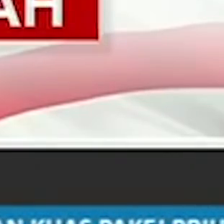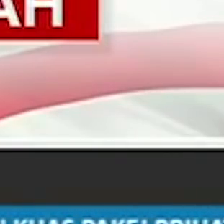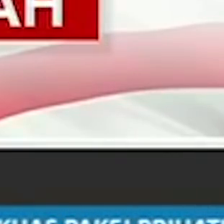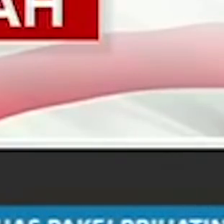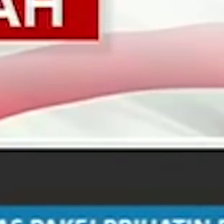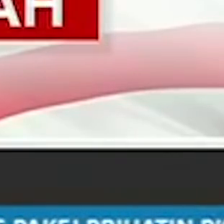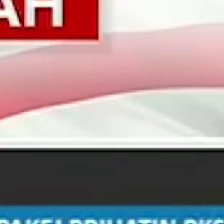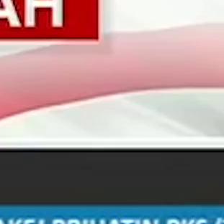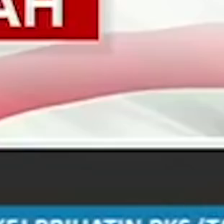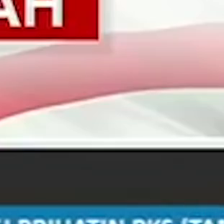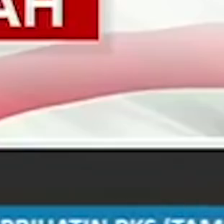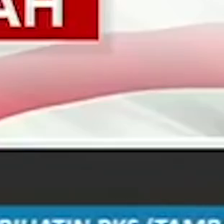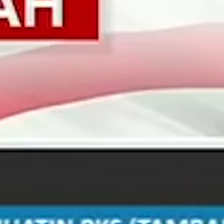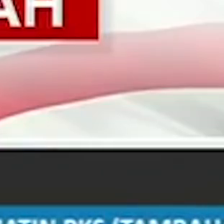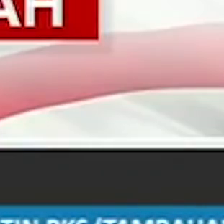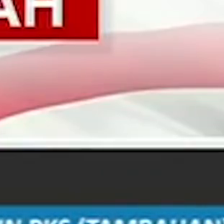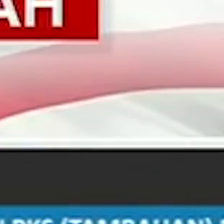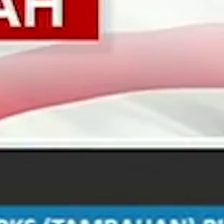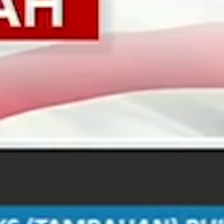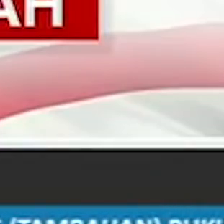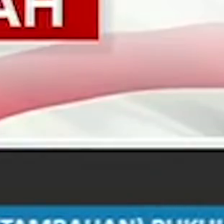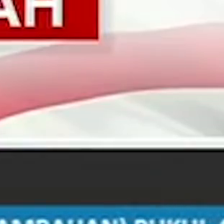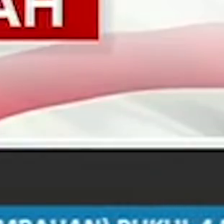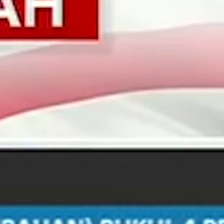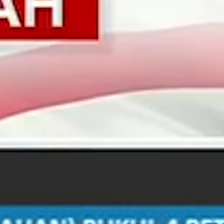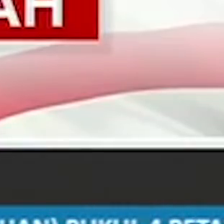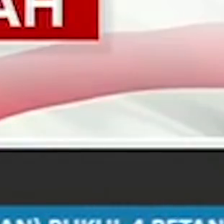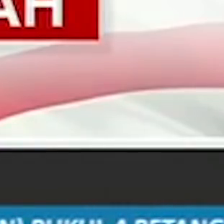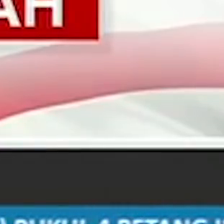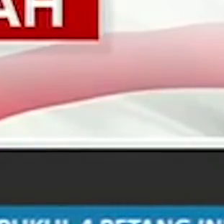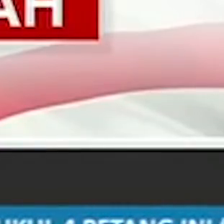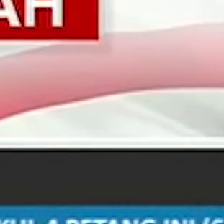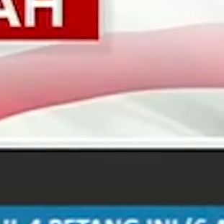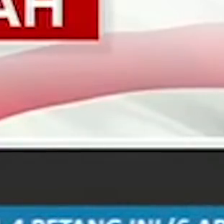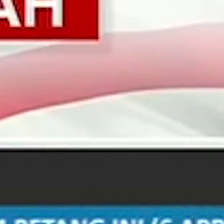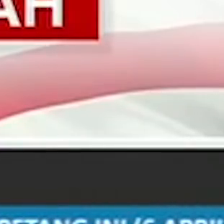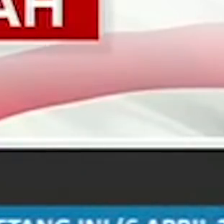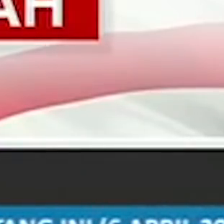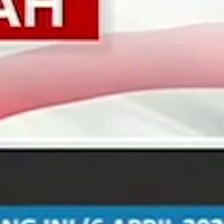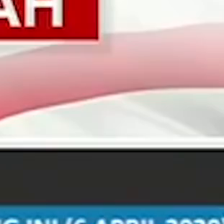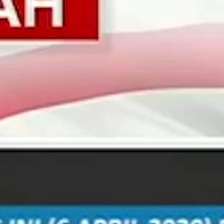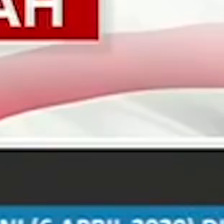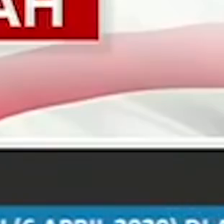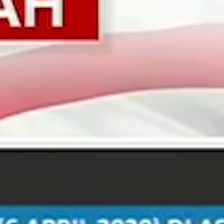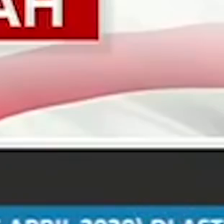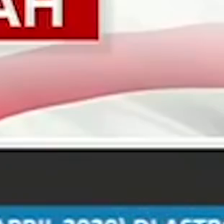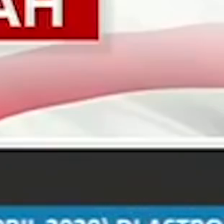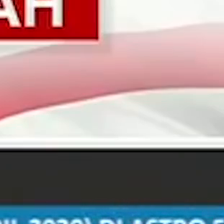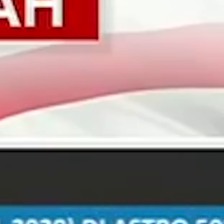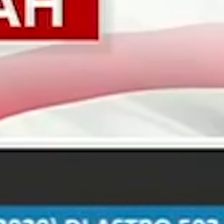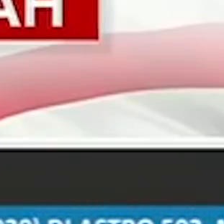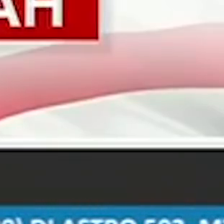pekerja dikekalkan namun bilangan Maximum pekerja yang layak untuk menerima subsidi